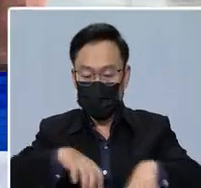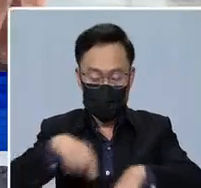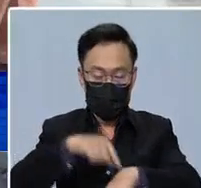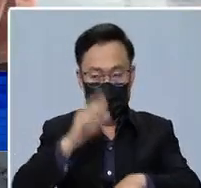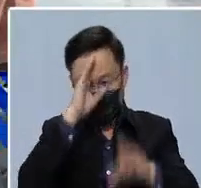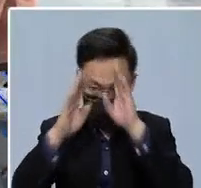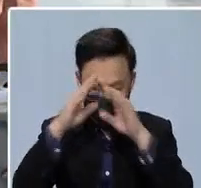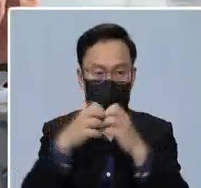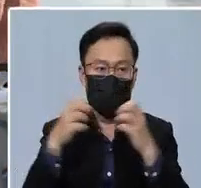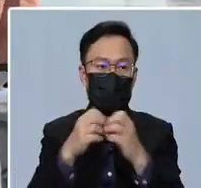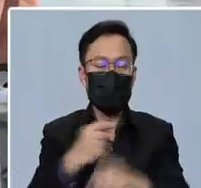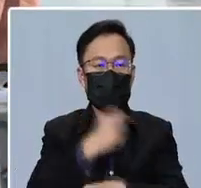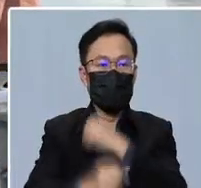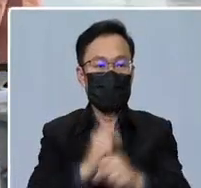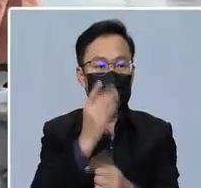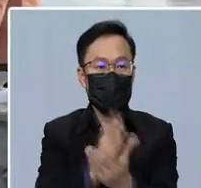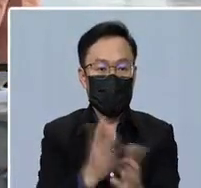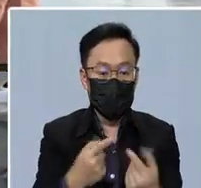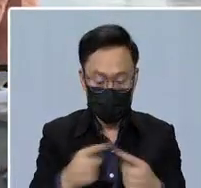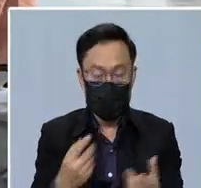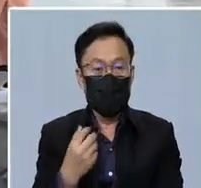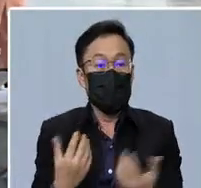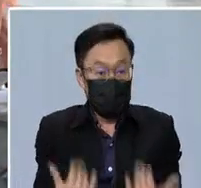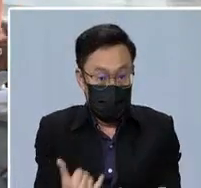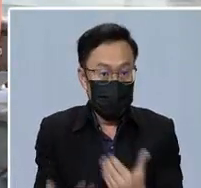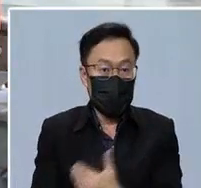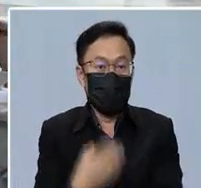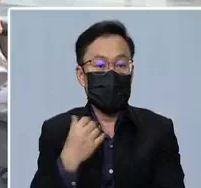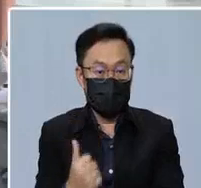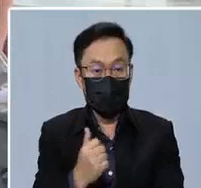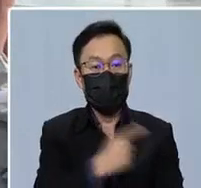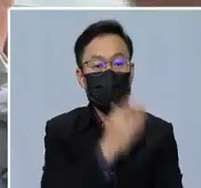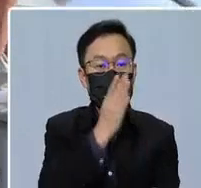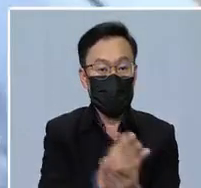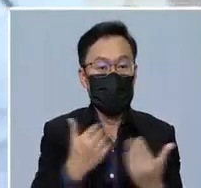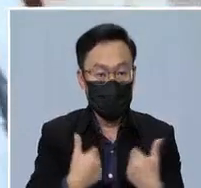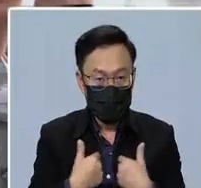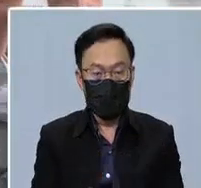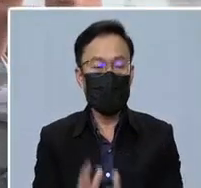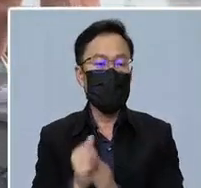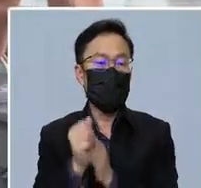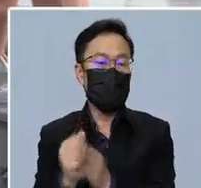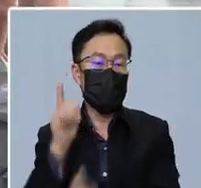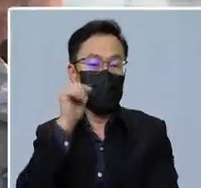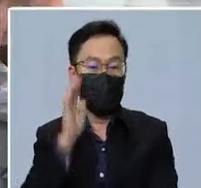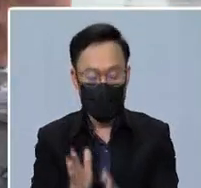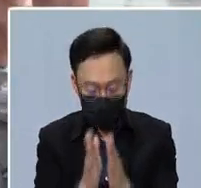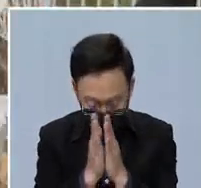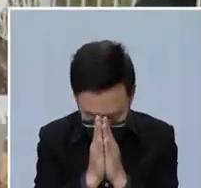ดในช่วงวันปีใหม่ค่ะวันนี้ก็เลยว่ามีโอกาสอันดีก็เลยพาคุณแม่มากราบไหว้ขอพรคุณหญิงย่าโม